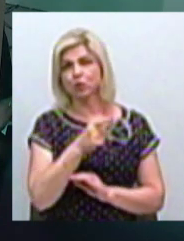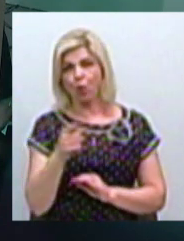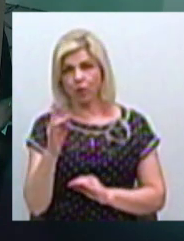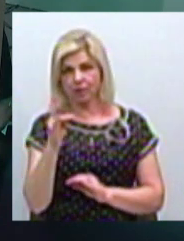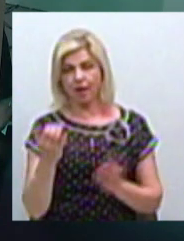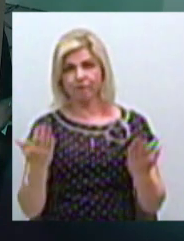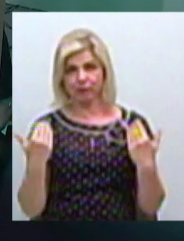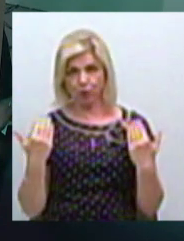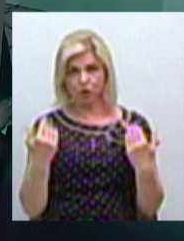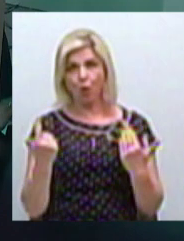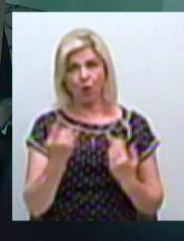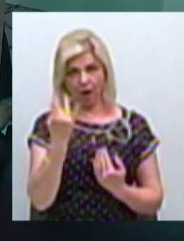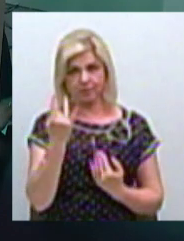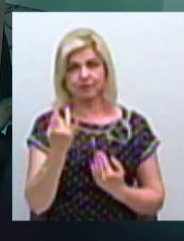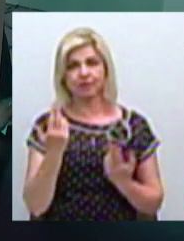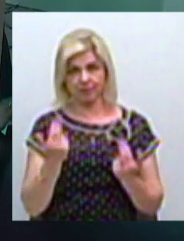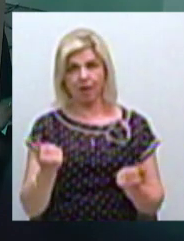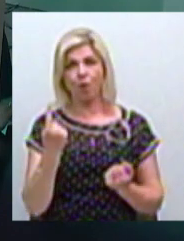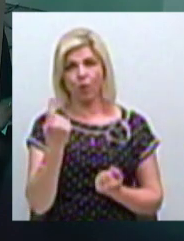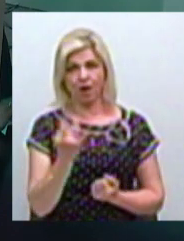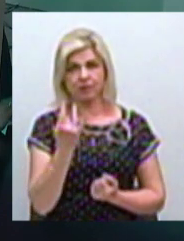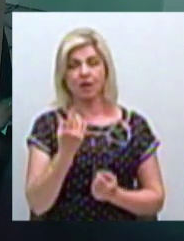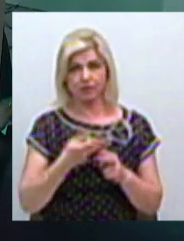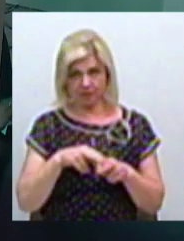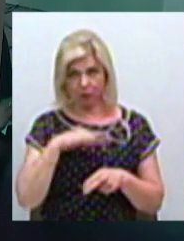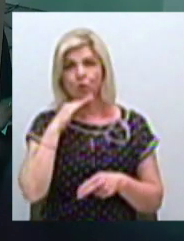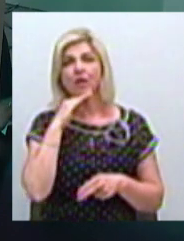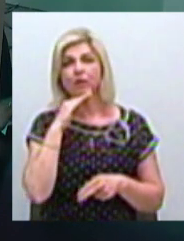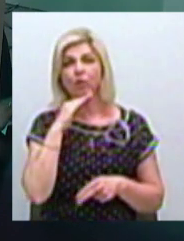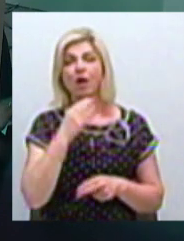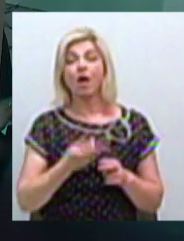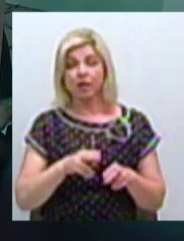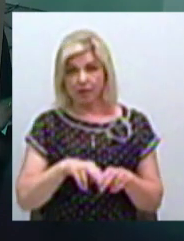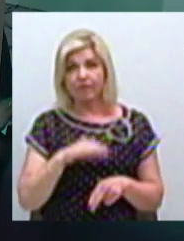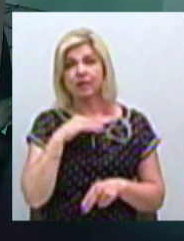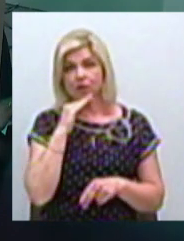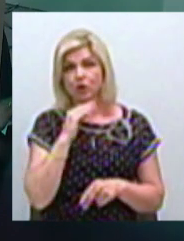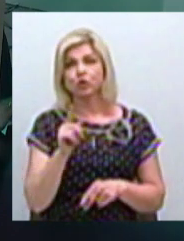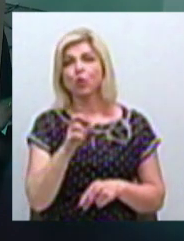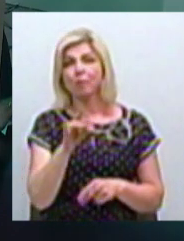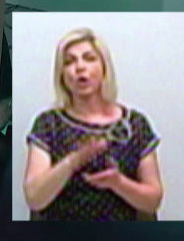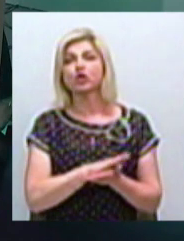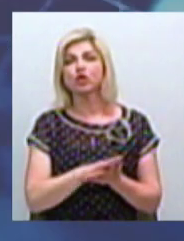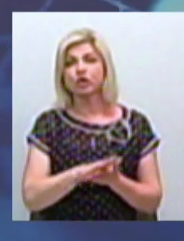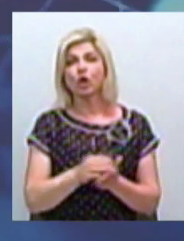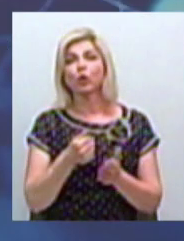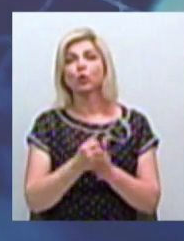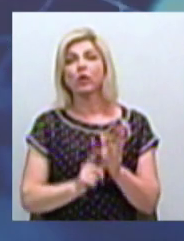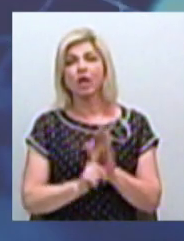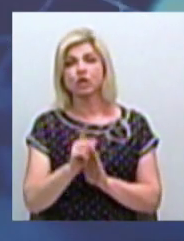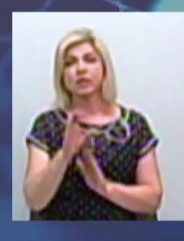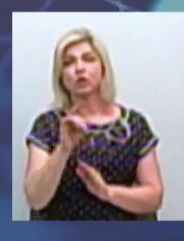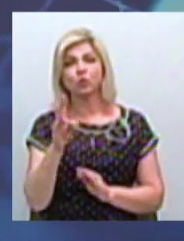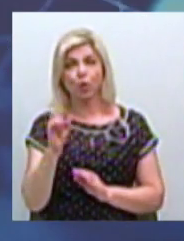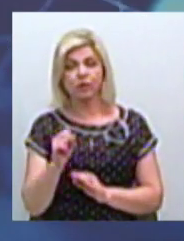сезону відпочинку? Да. Один раз? Один раз. Цього достатньо? Ну, цього достатньо, щоб очистити до початку сезону.